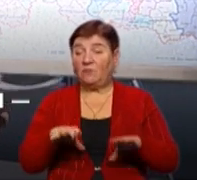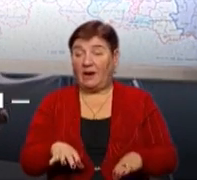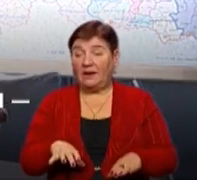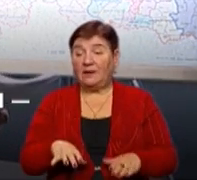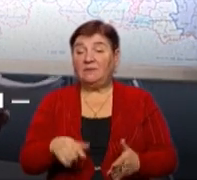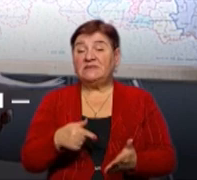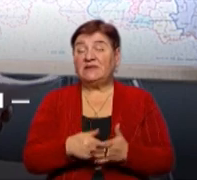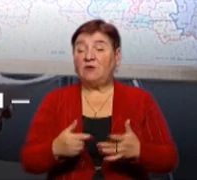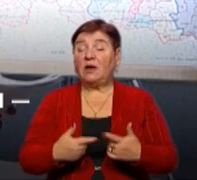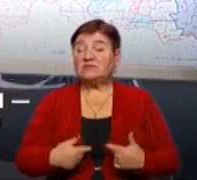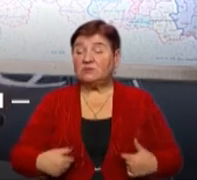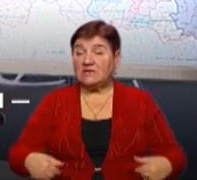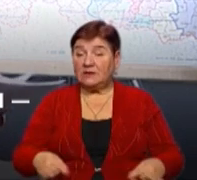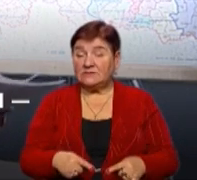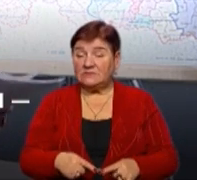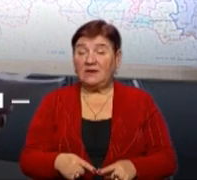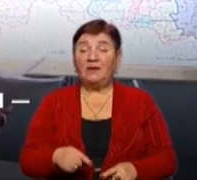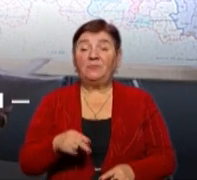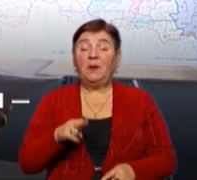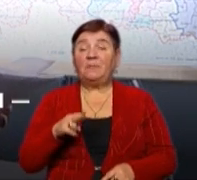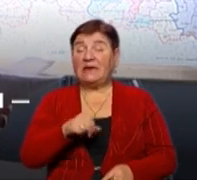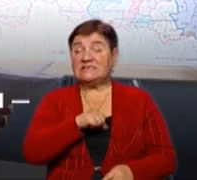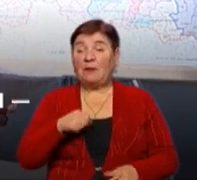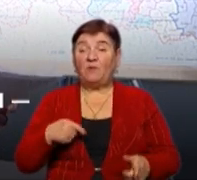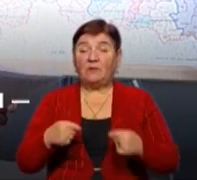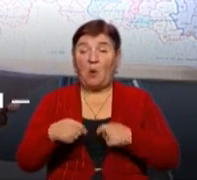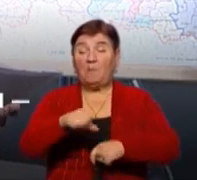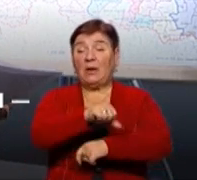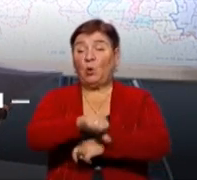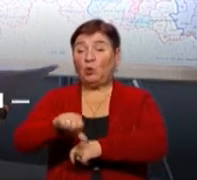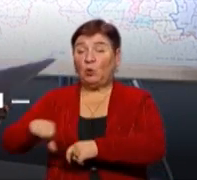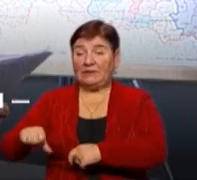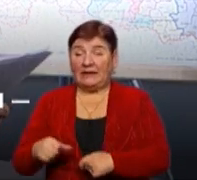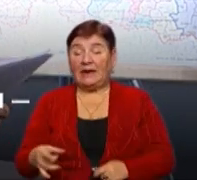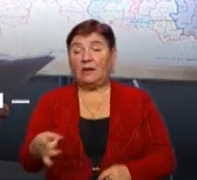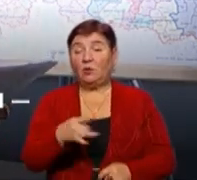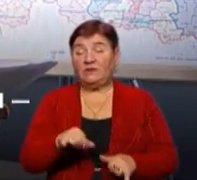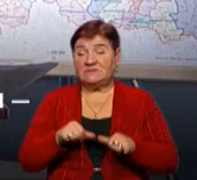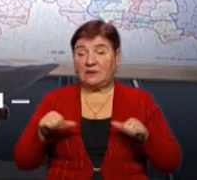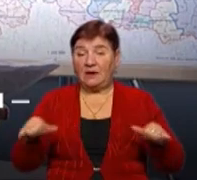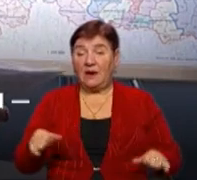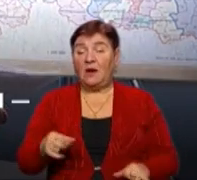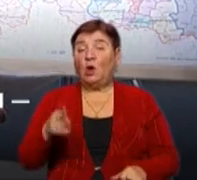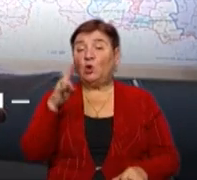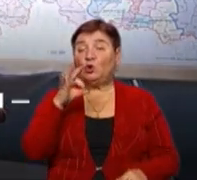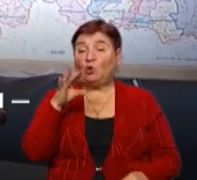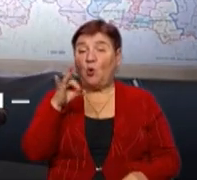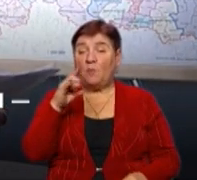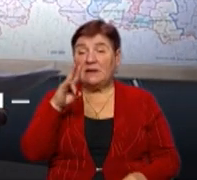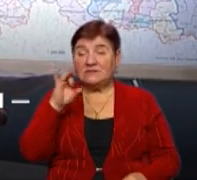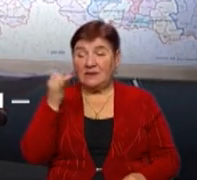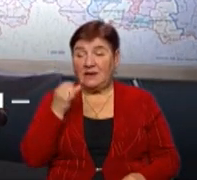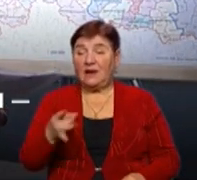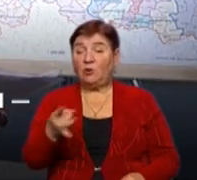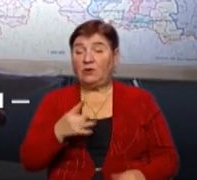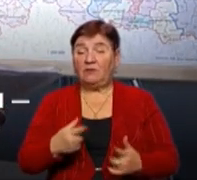він голова місцевої асоціації органів самоврядування прикордонних регіонів Закарпаття. Іван Дрогобецький, він